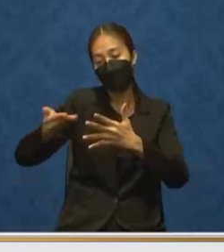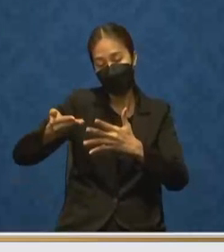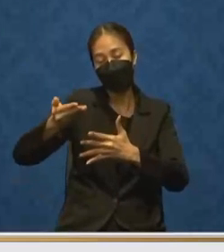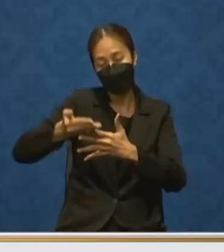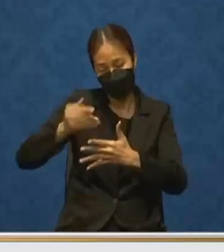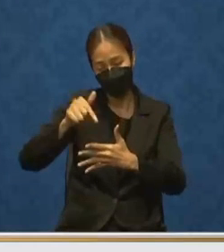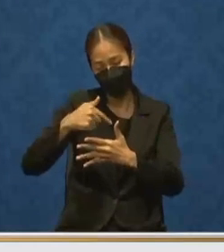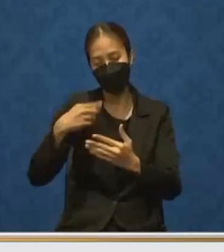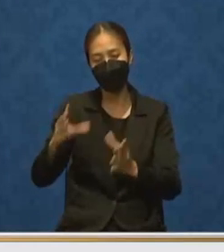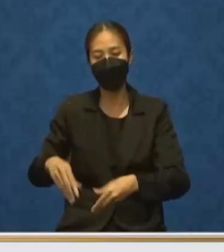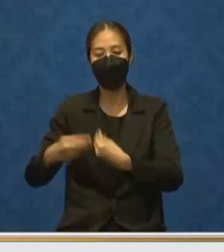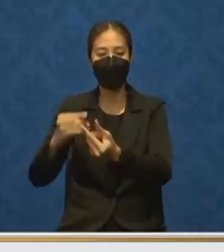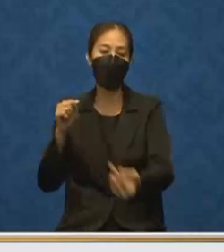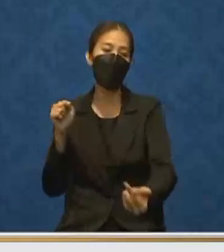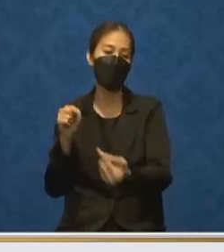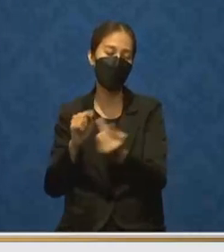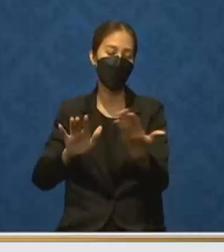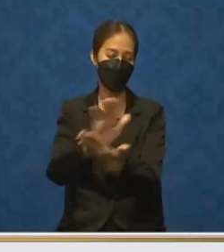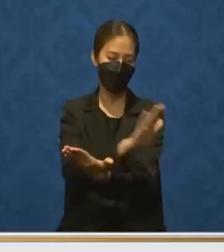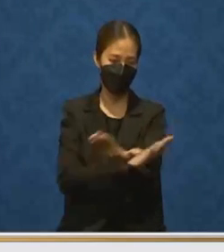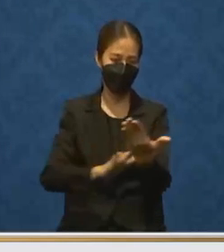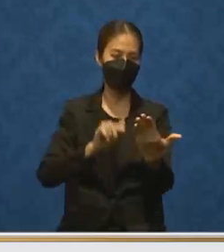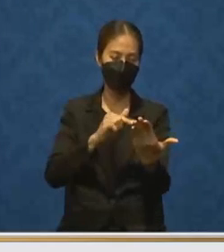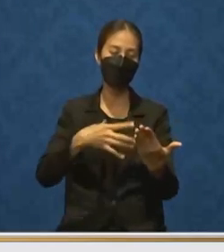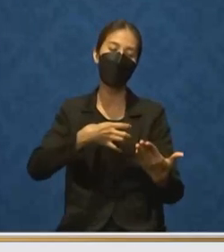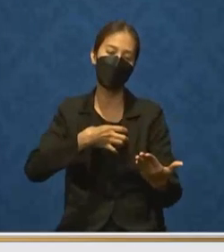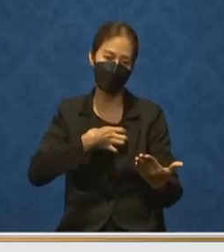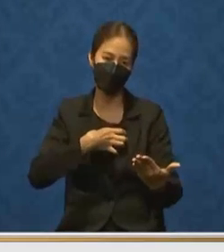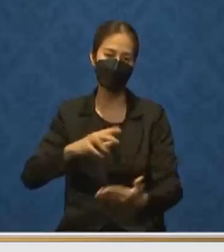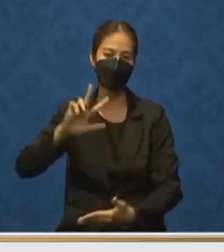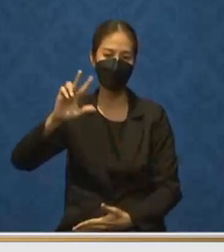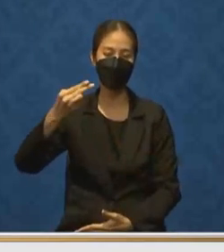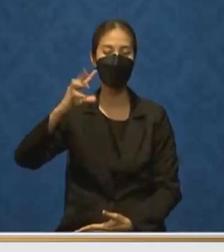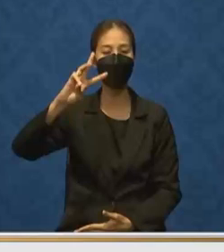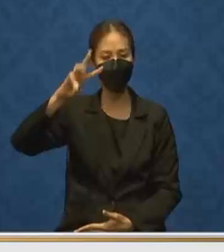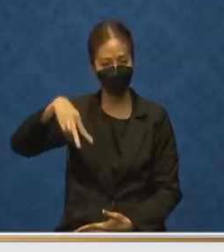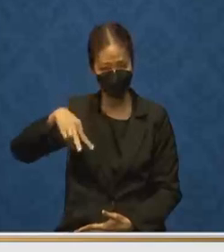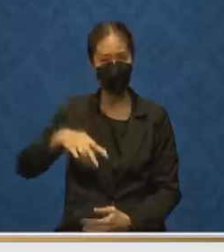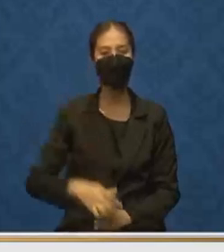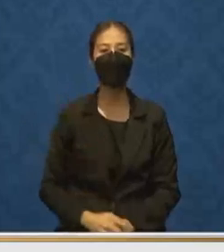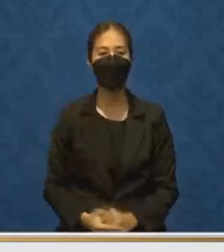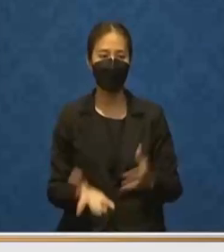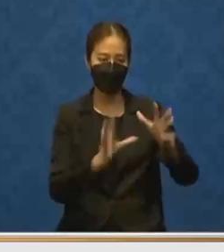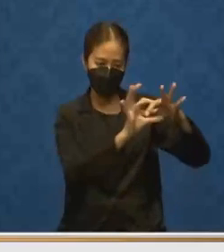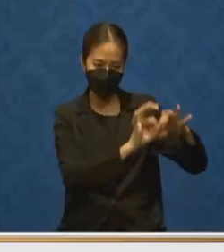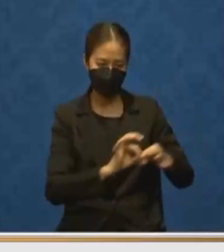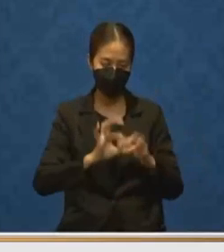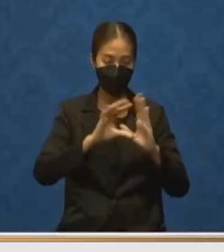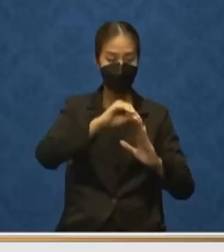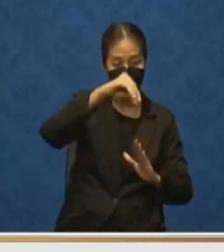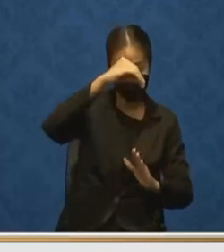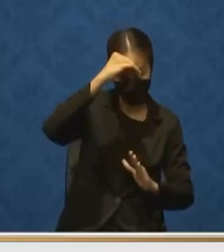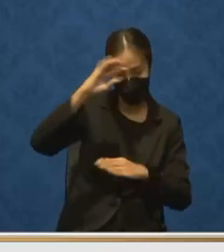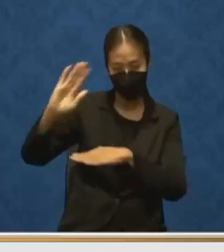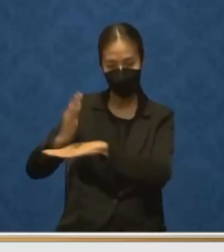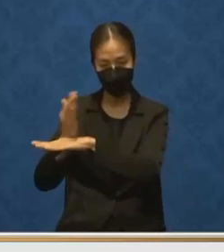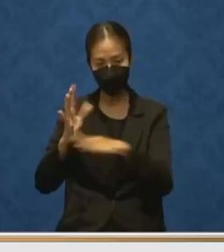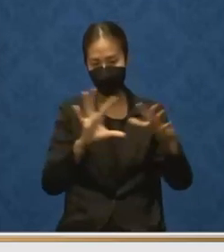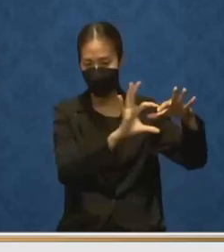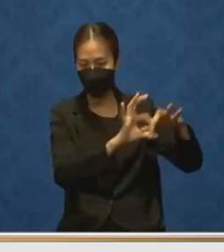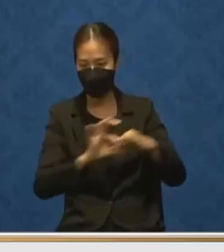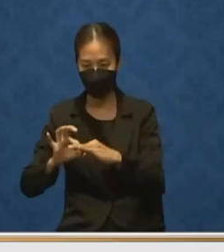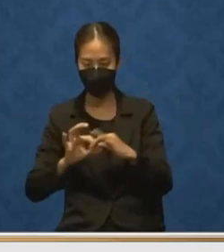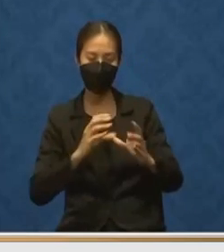ให้ตอบสนองความต้องการประเทศ 36,000 คนเชื่อมโยงการศึกษากับภาคธุรกิจโดยพัฒนาครูผู้สอนระบบทวิภา